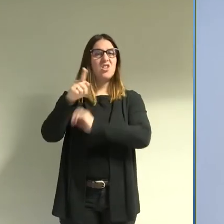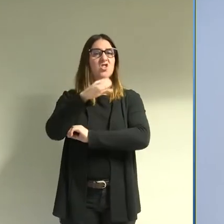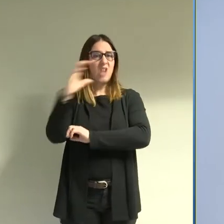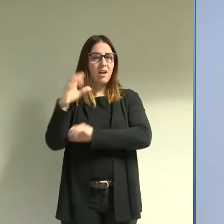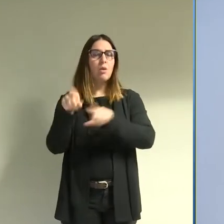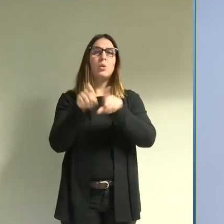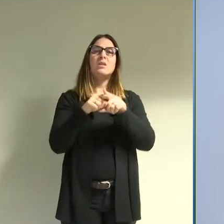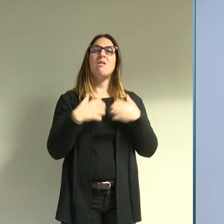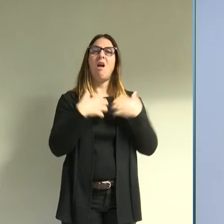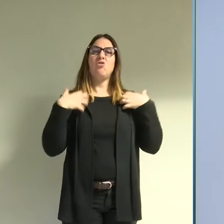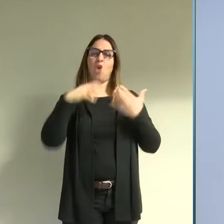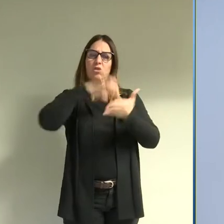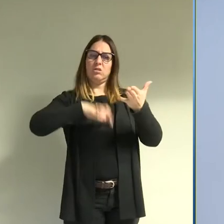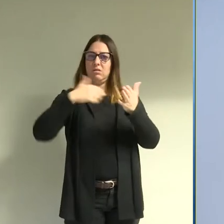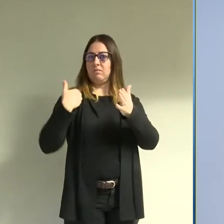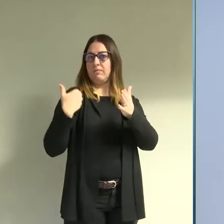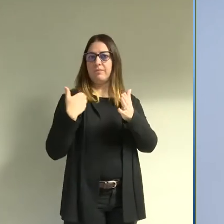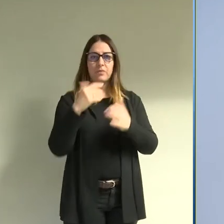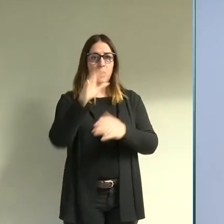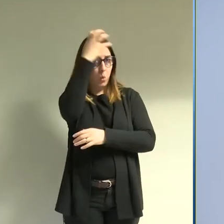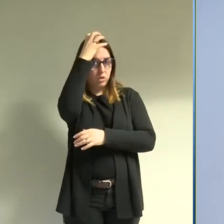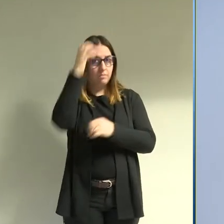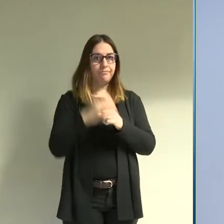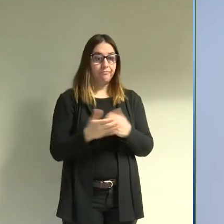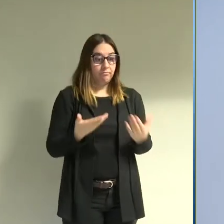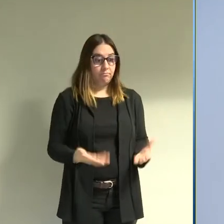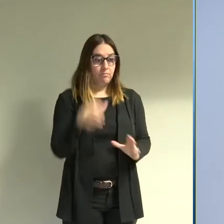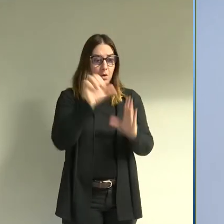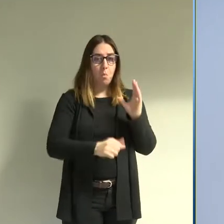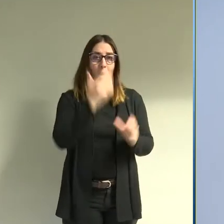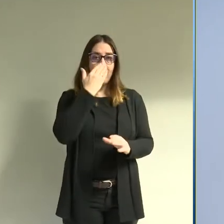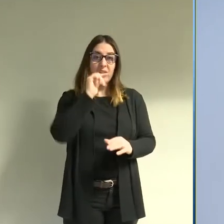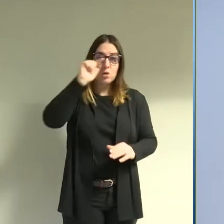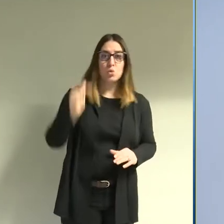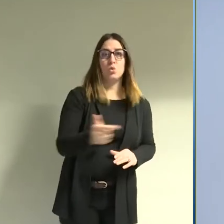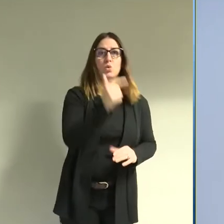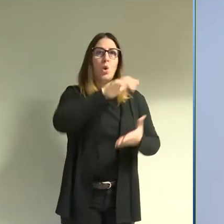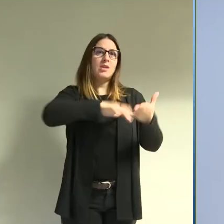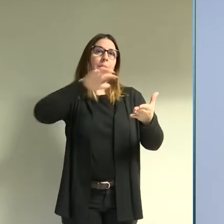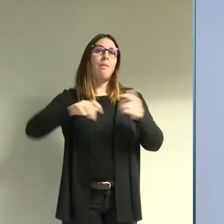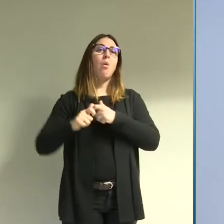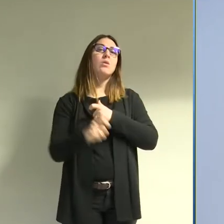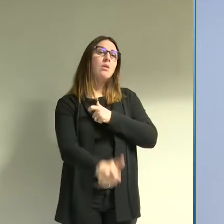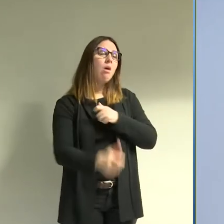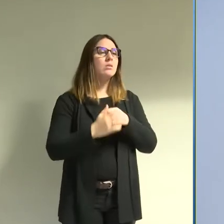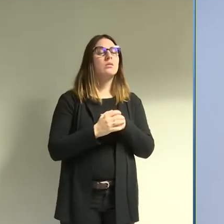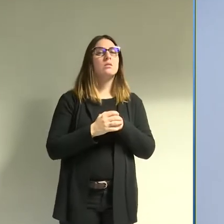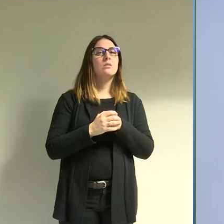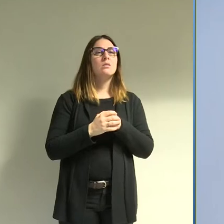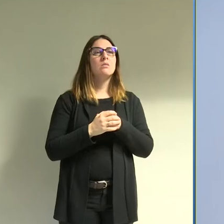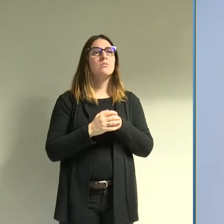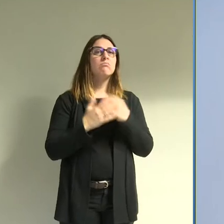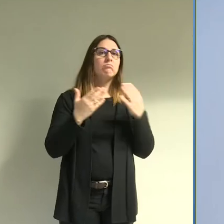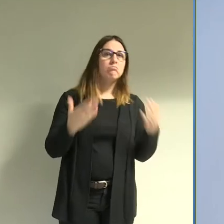rendu en août dernier nous aurons ce point si le deuxième volet sur le les conséquences puis sur des